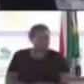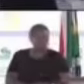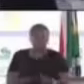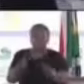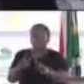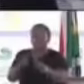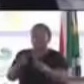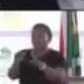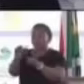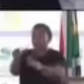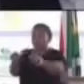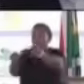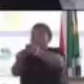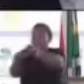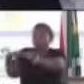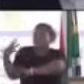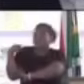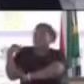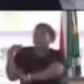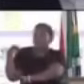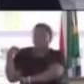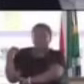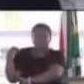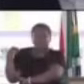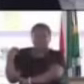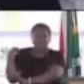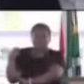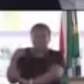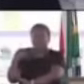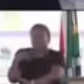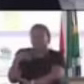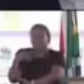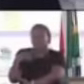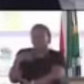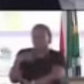Deputy Minister uDilard